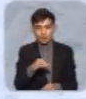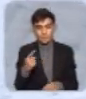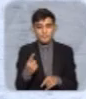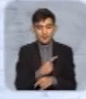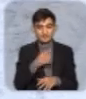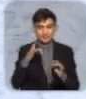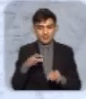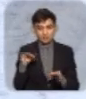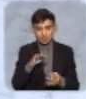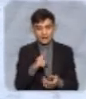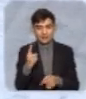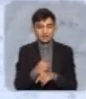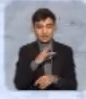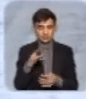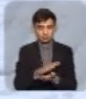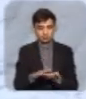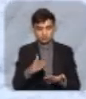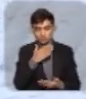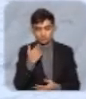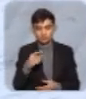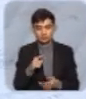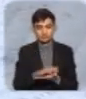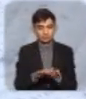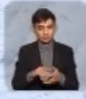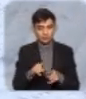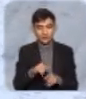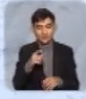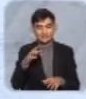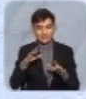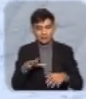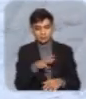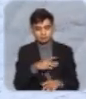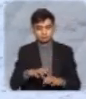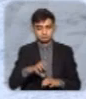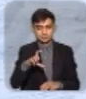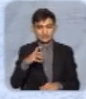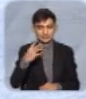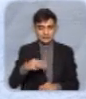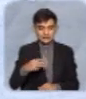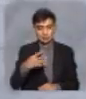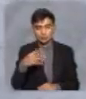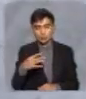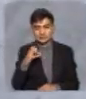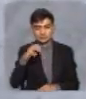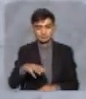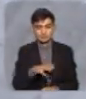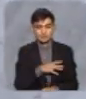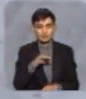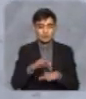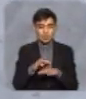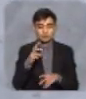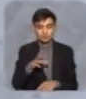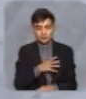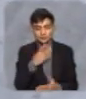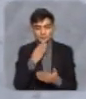қар жауғаннан бері бірде-бір рет тазармаған. Ал батталған қардың қалыңдығы 30-40 сантиметрге жеткен. Ауырып келгендер